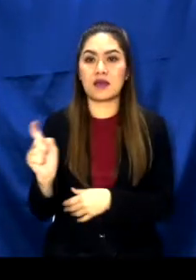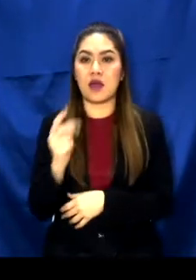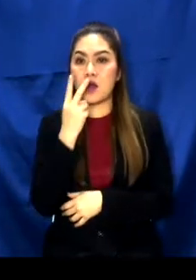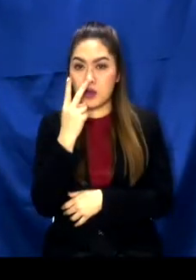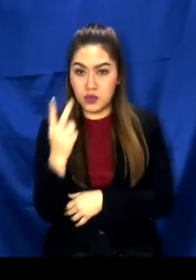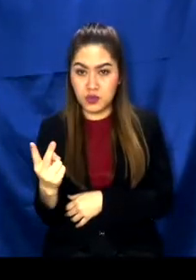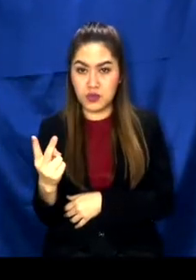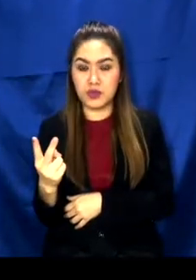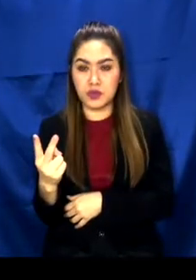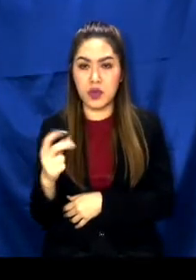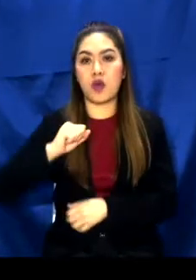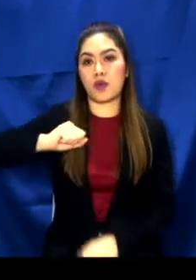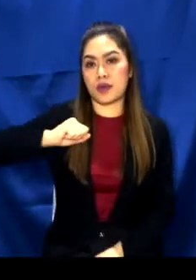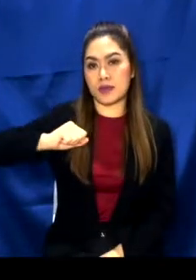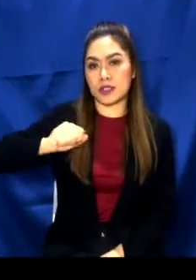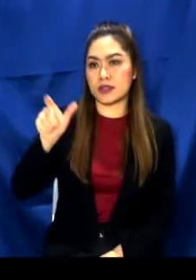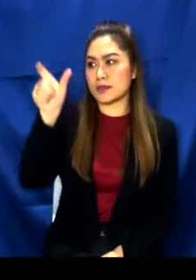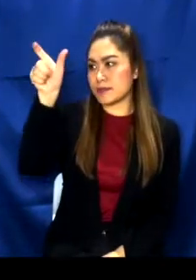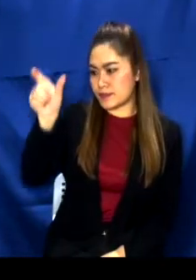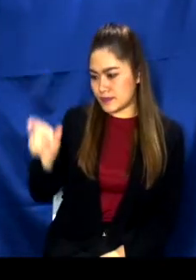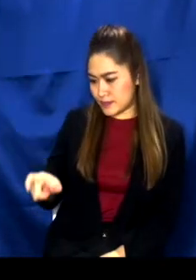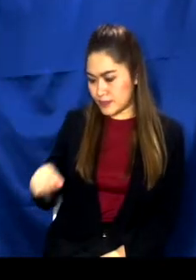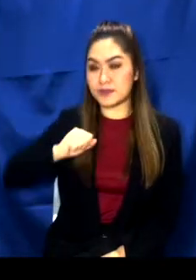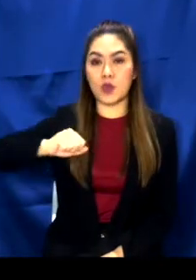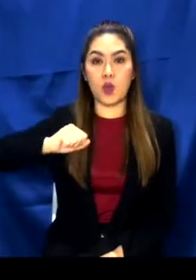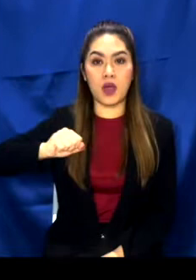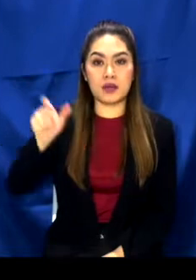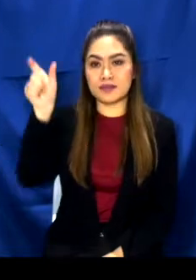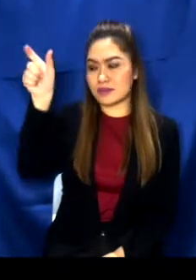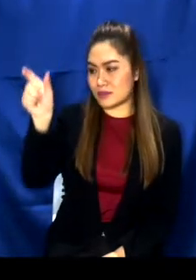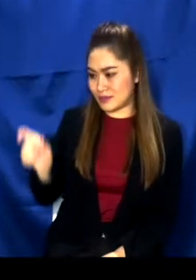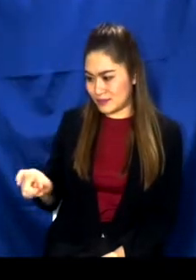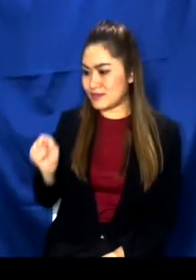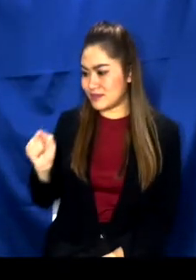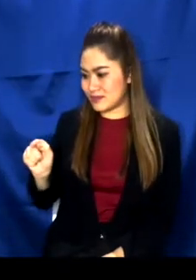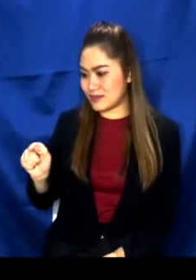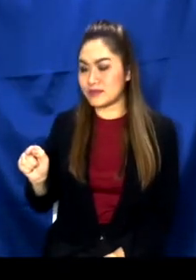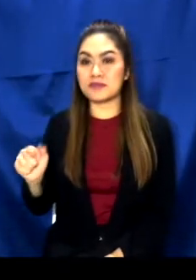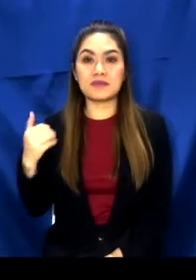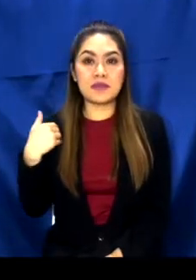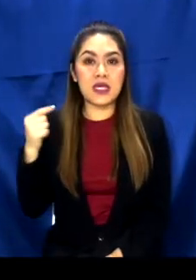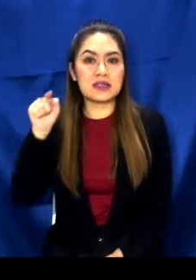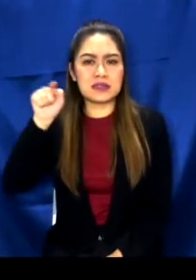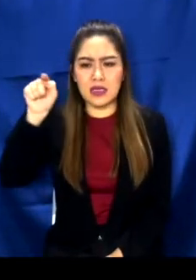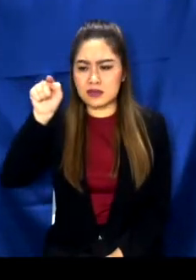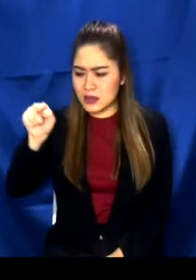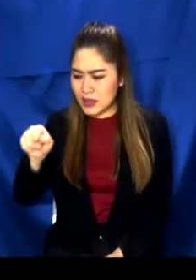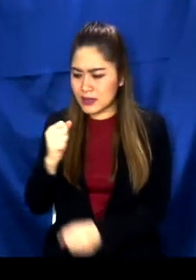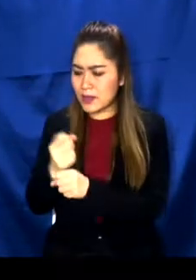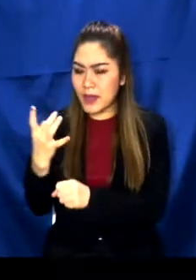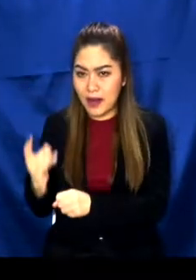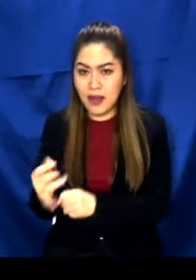ทางขวามือให้ดูเครื่องมือตรงขวามือนะคะตรงนี้จะเป็นคำสั่งต่างๆว่าจะ